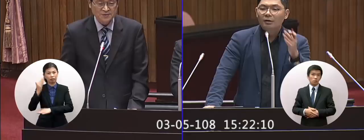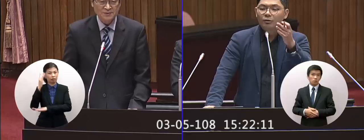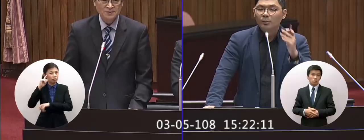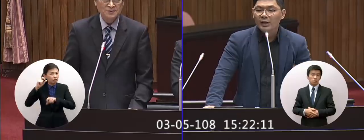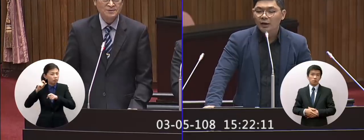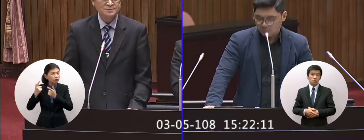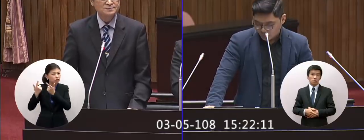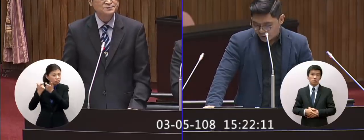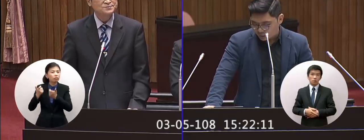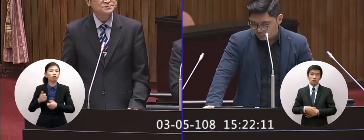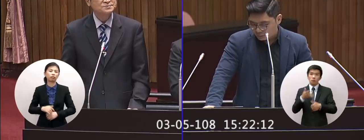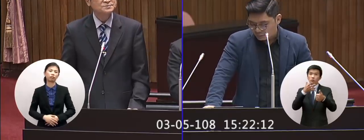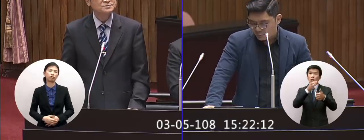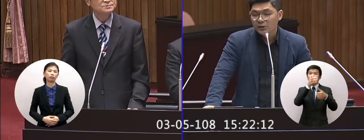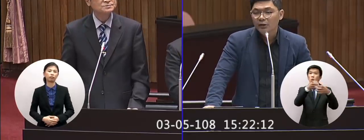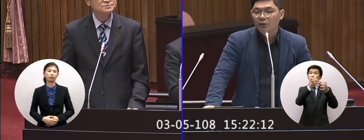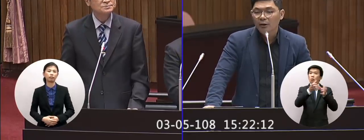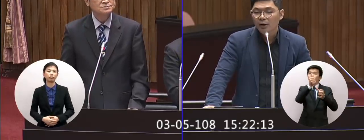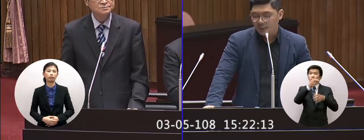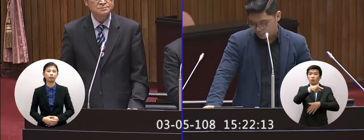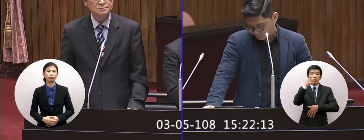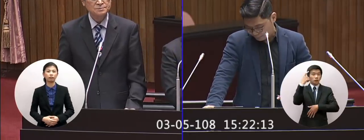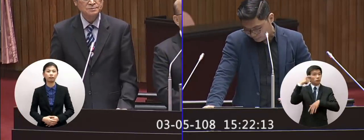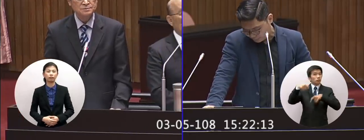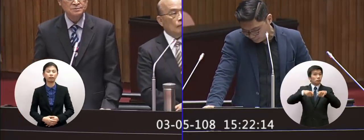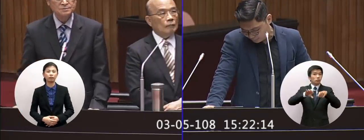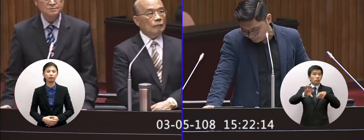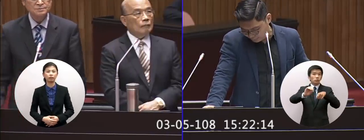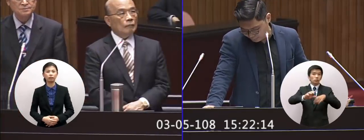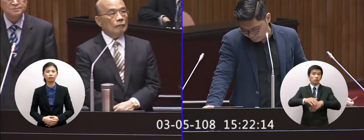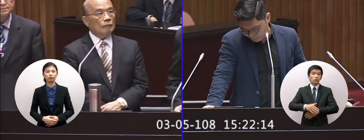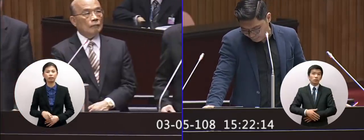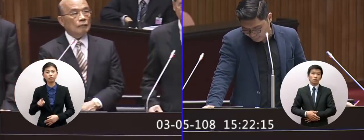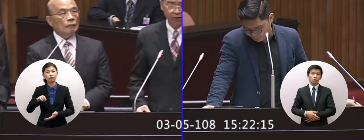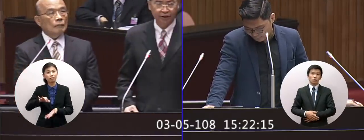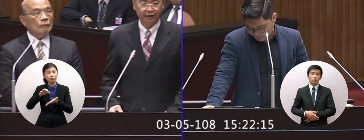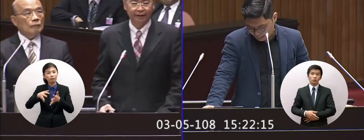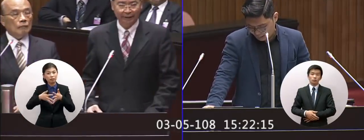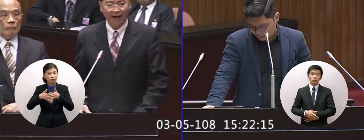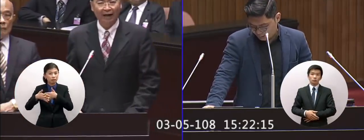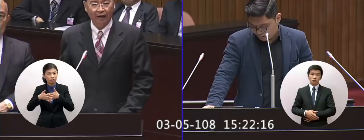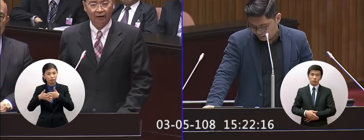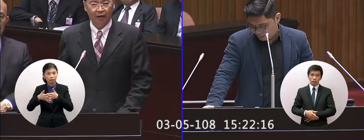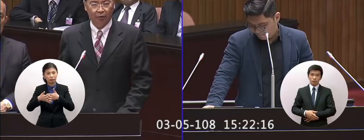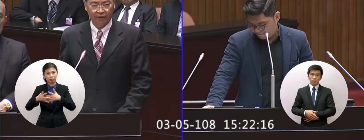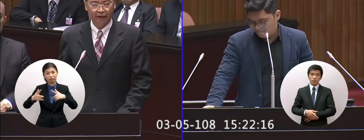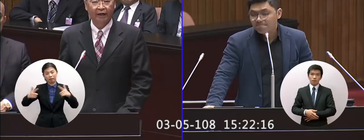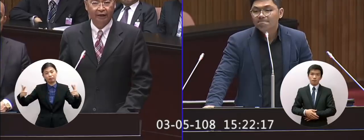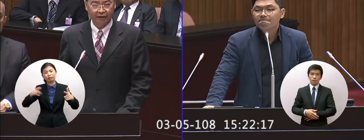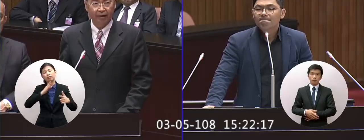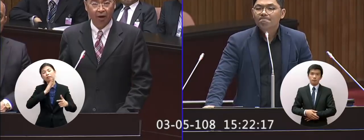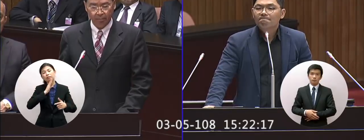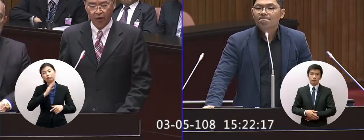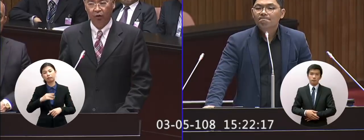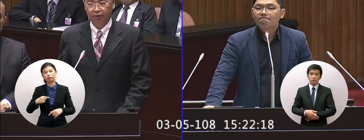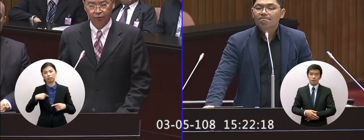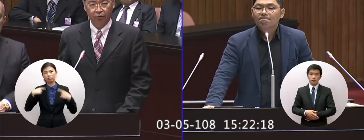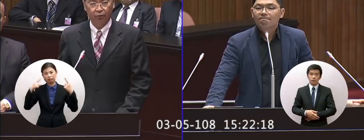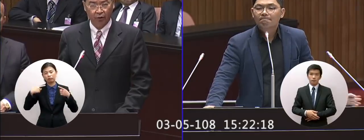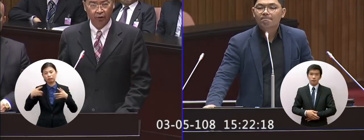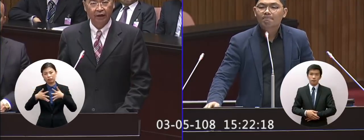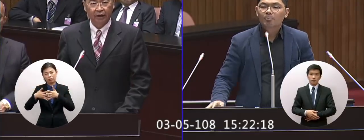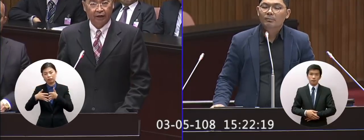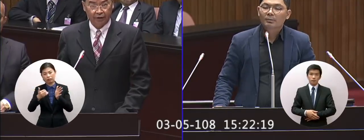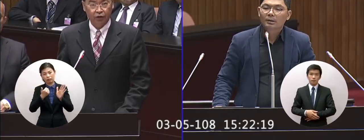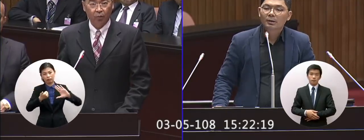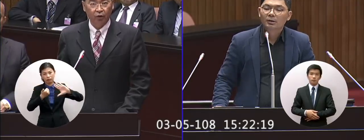政策。 那吴部长，目前你本身有规划吗？ 委员说的这个美国的确是很大了，那我常常也在跑美国，比如